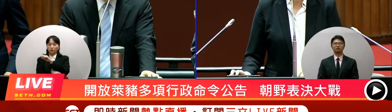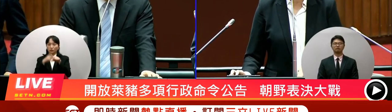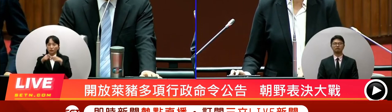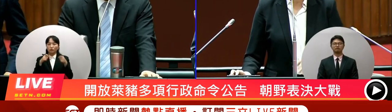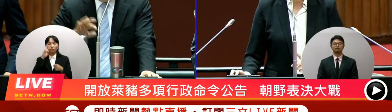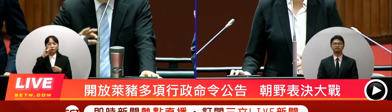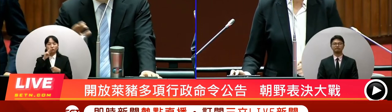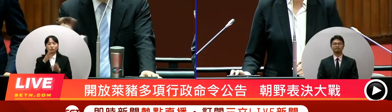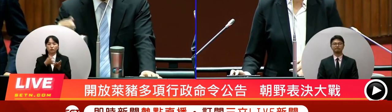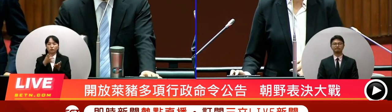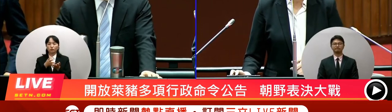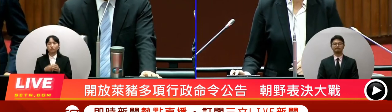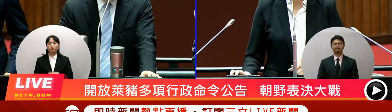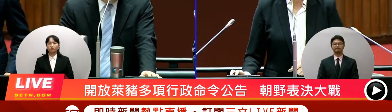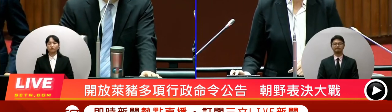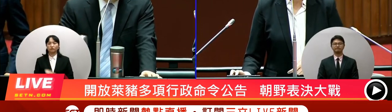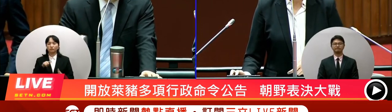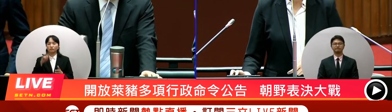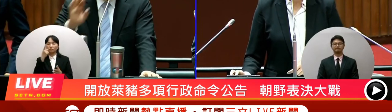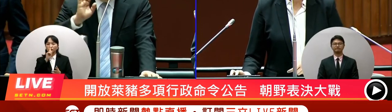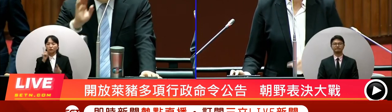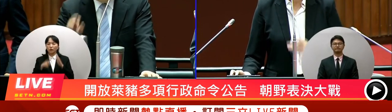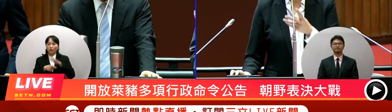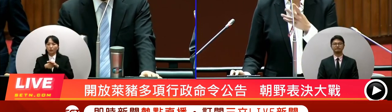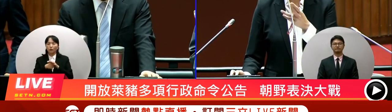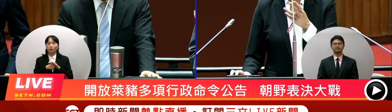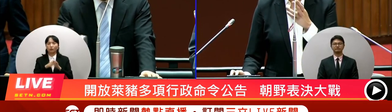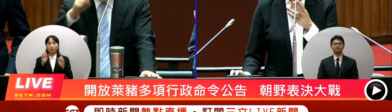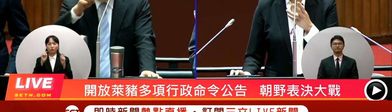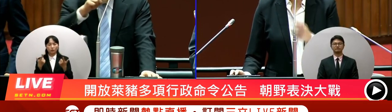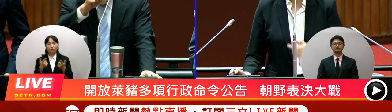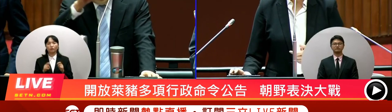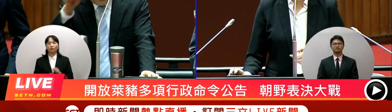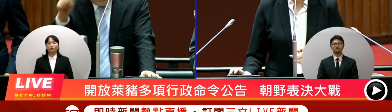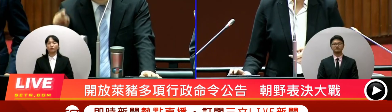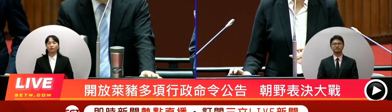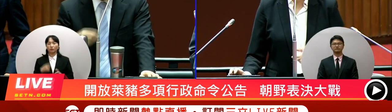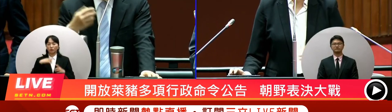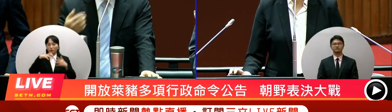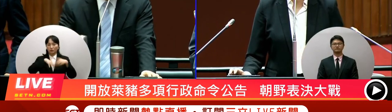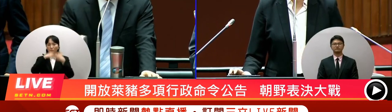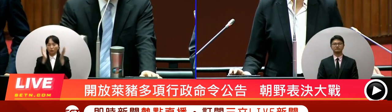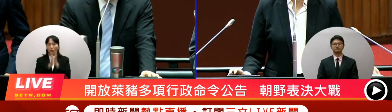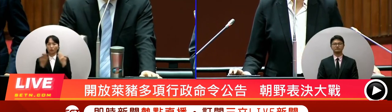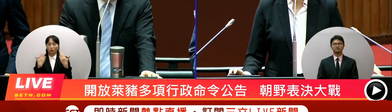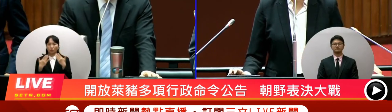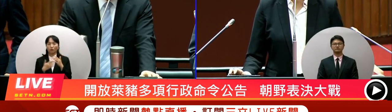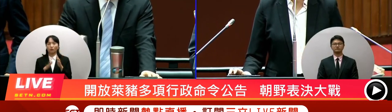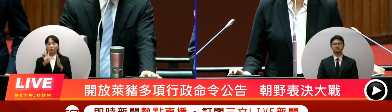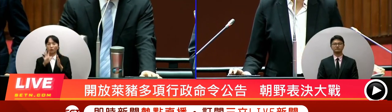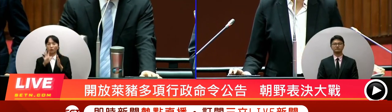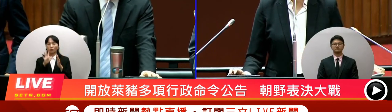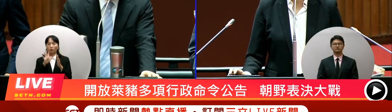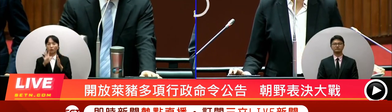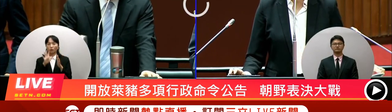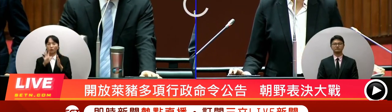的，说这个是怎么样委婉是不一样。我在里面很完整的跟贵院报